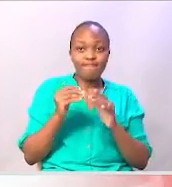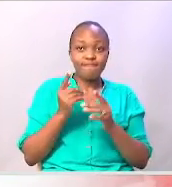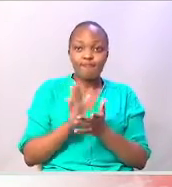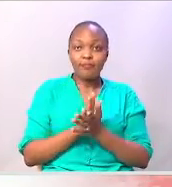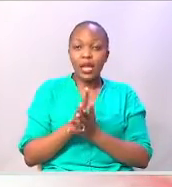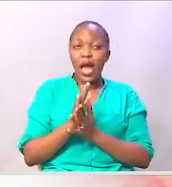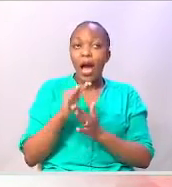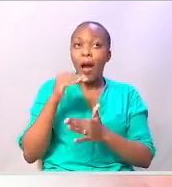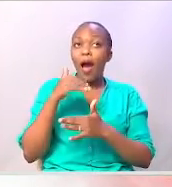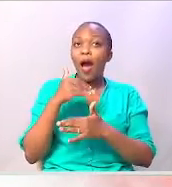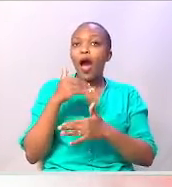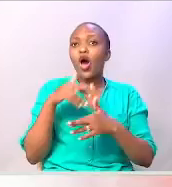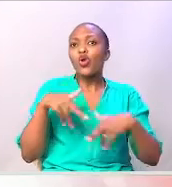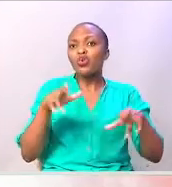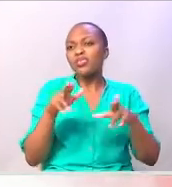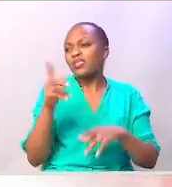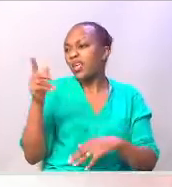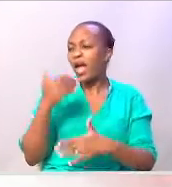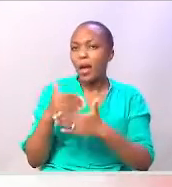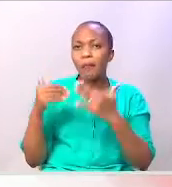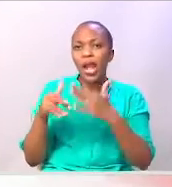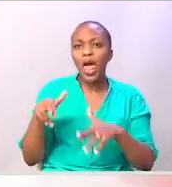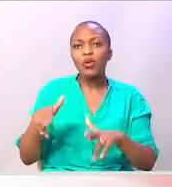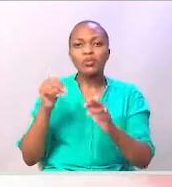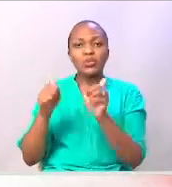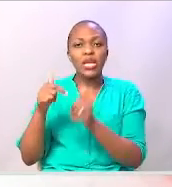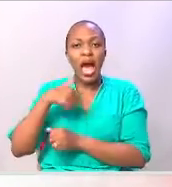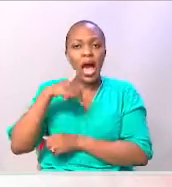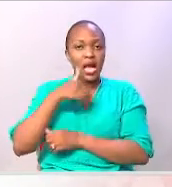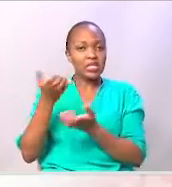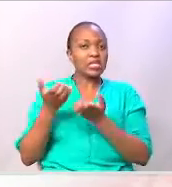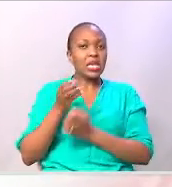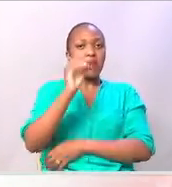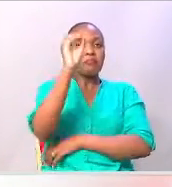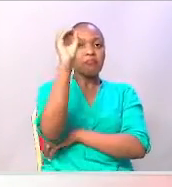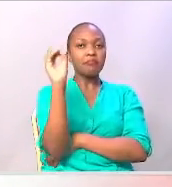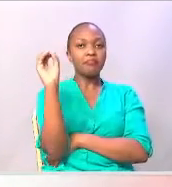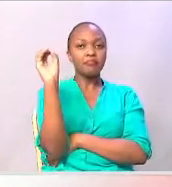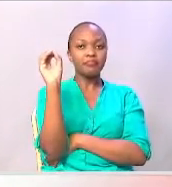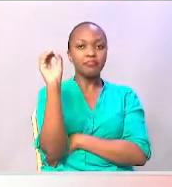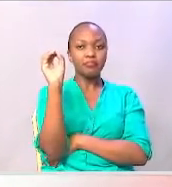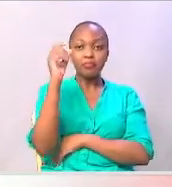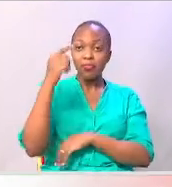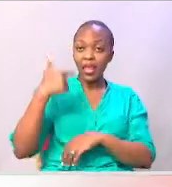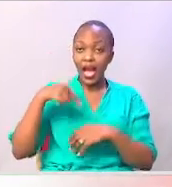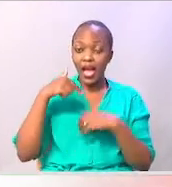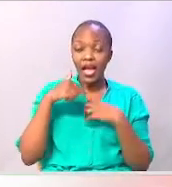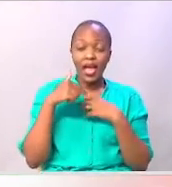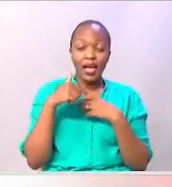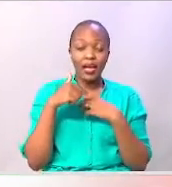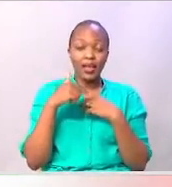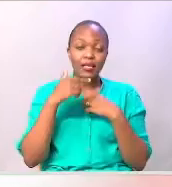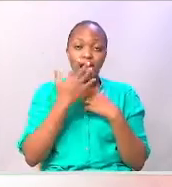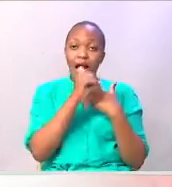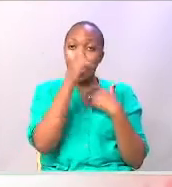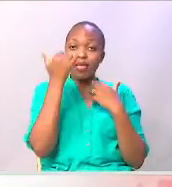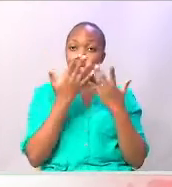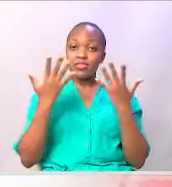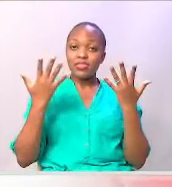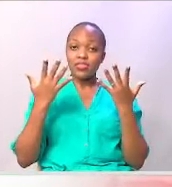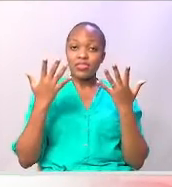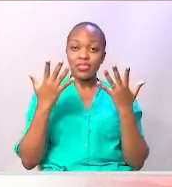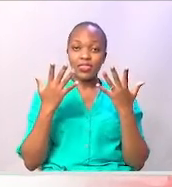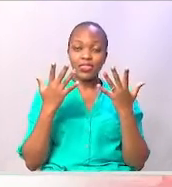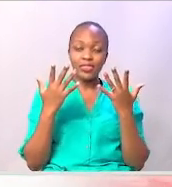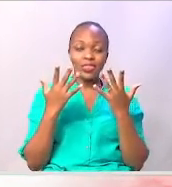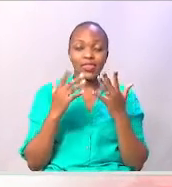wametutengenezea barabara ambazo hatuhitaji. Unajua kupeleka mbuzi wako kwenye soko au hitaji lami. Kitu kingine hapa wanatuambia ni